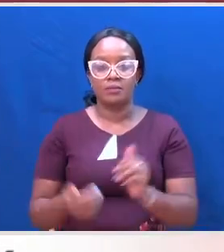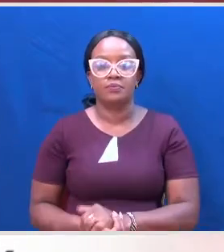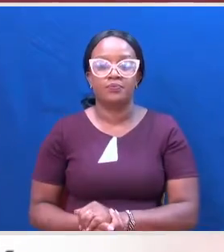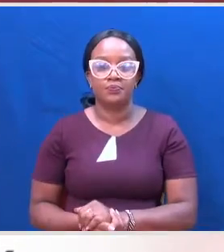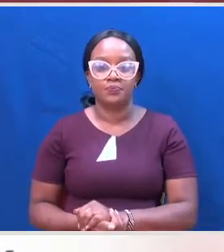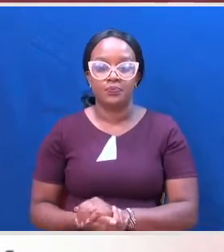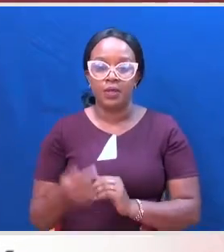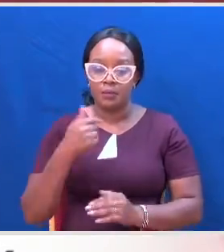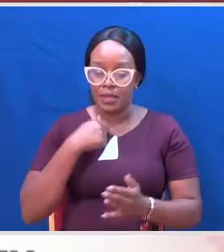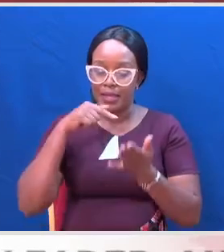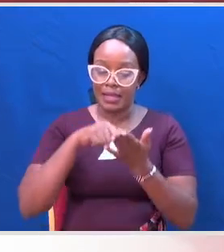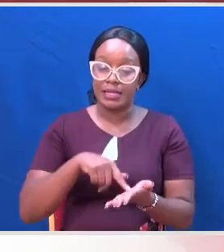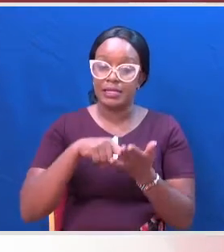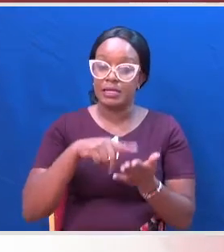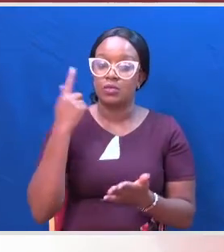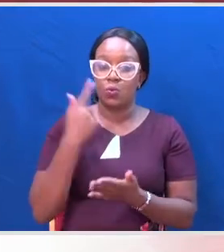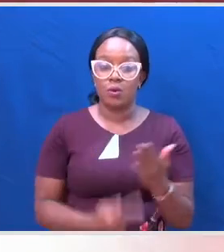Nataka nisisitize,